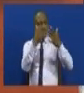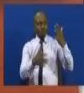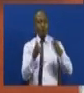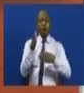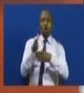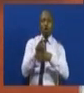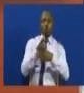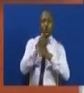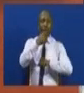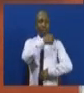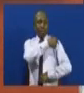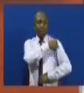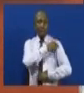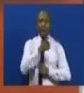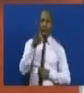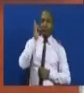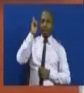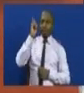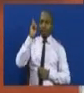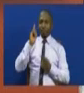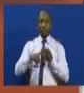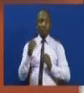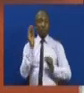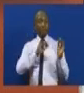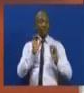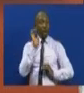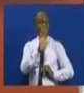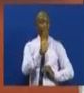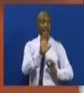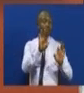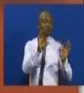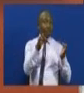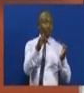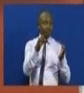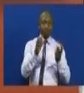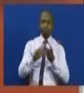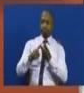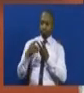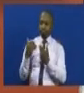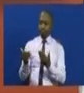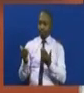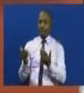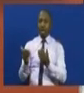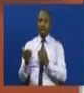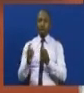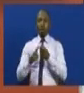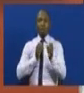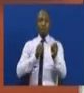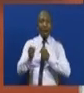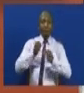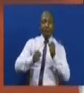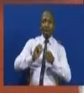kuhusu tiba za asili. Mchango wake ni upi katika swala zima la kupambana